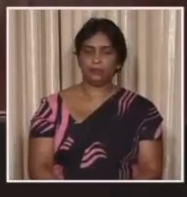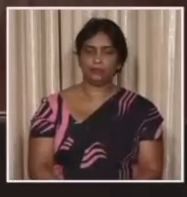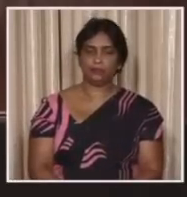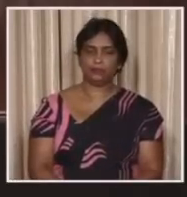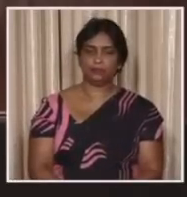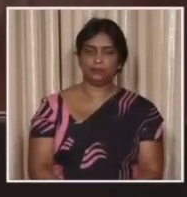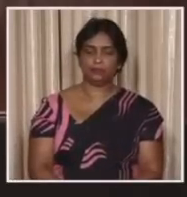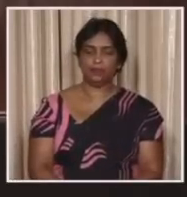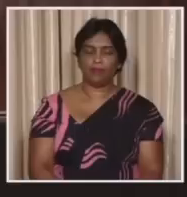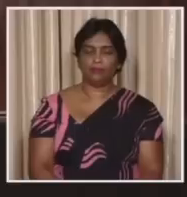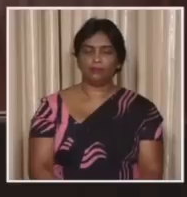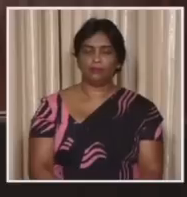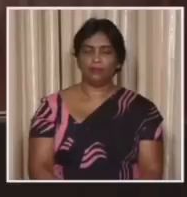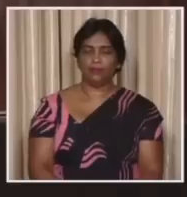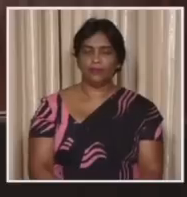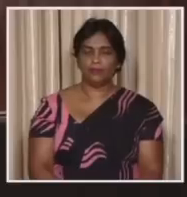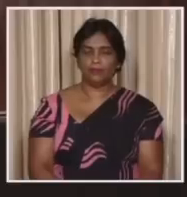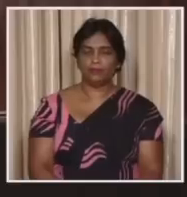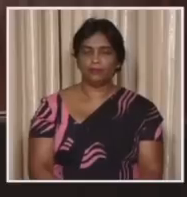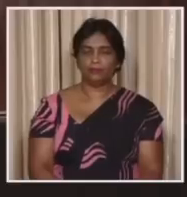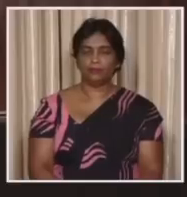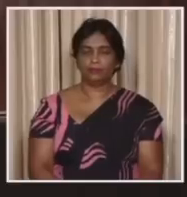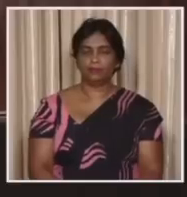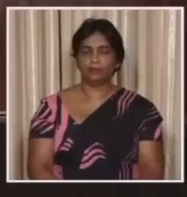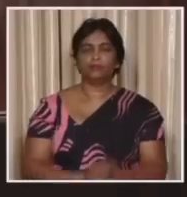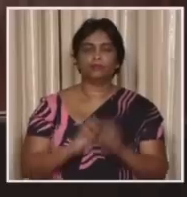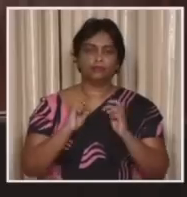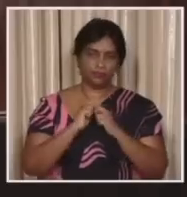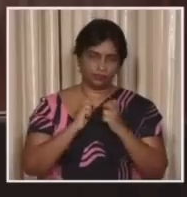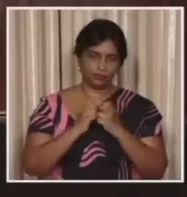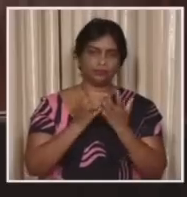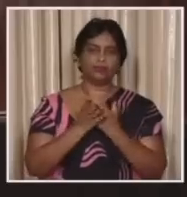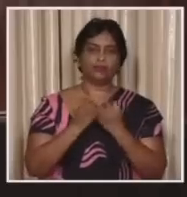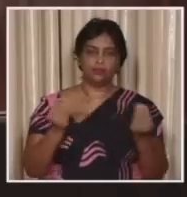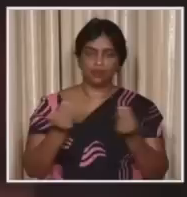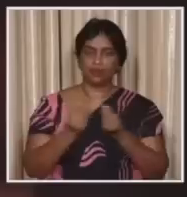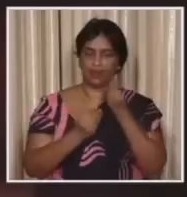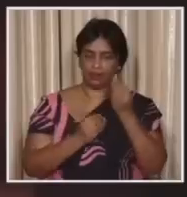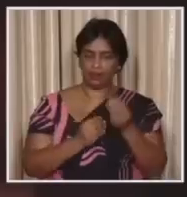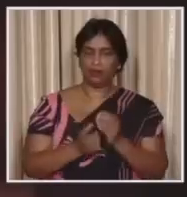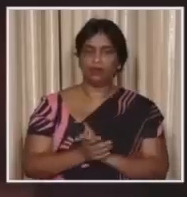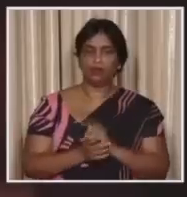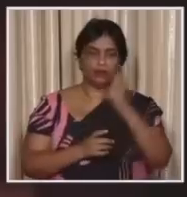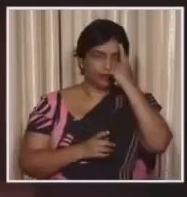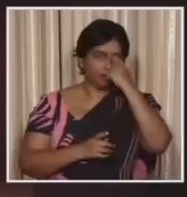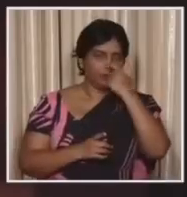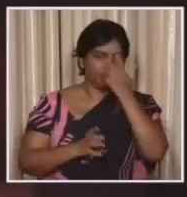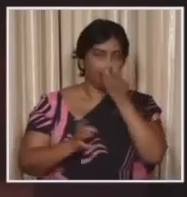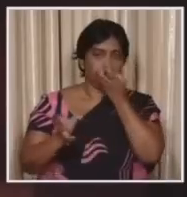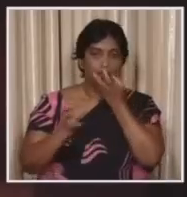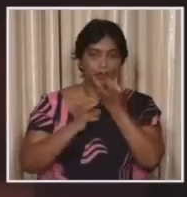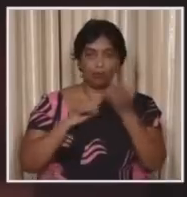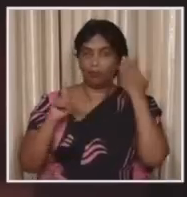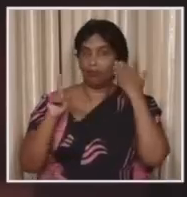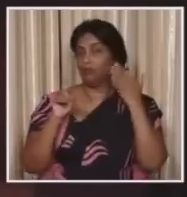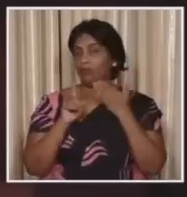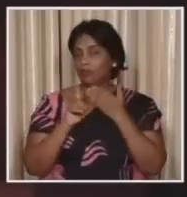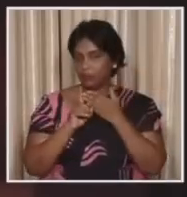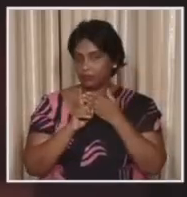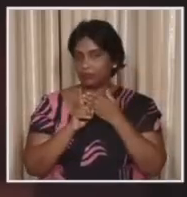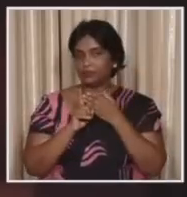ඔව් විපක්ෂ නායකතුමා. හදන මේකට විසඳුමක් ලබා දෙන්න. හොඳයි. පාස්කු ප්‍රහාරය කේන්ද්‍රගත කරගෙන